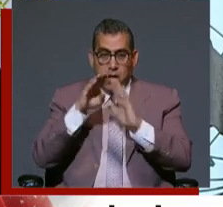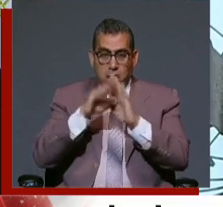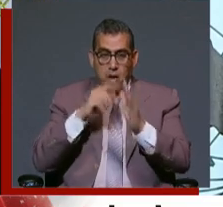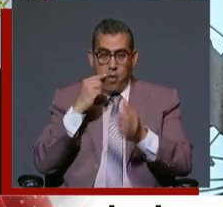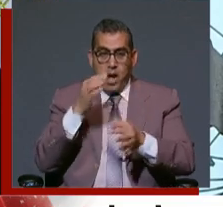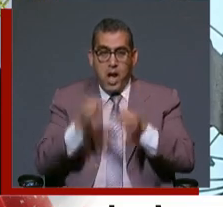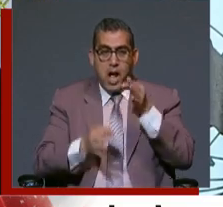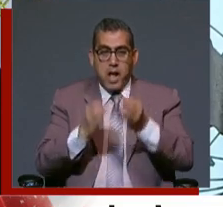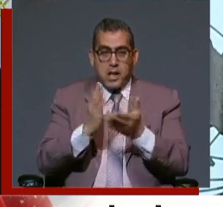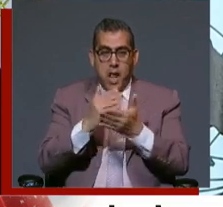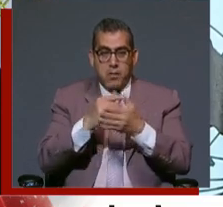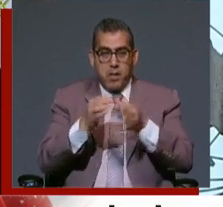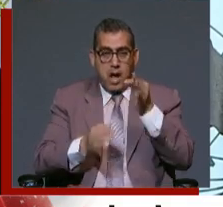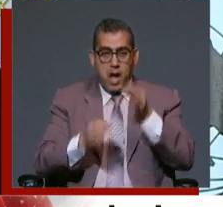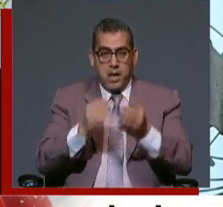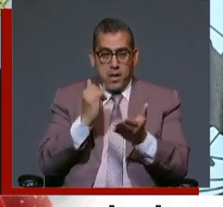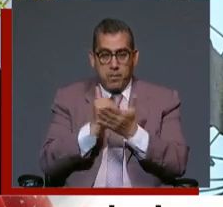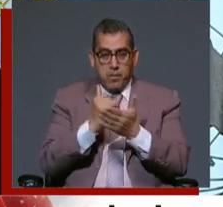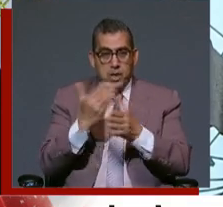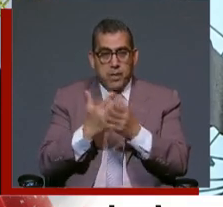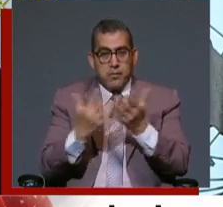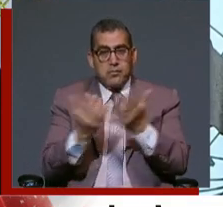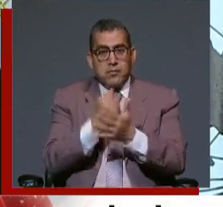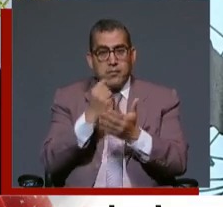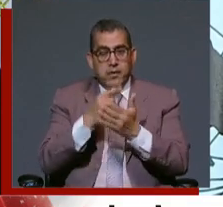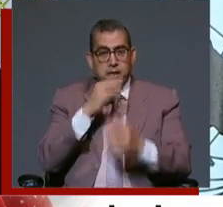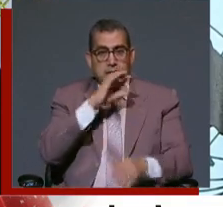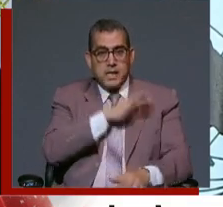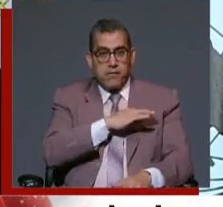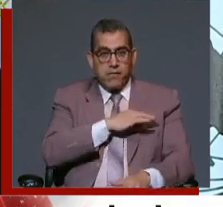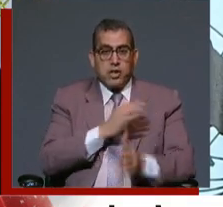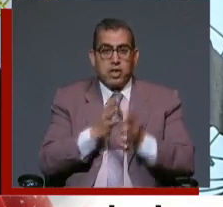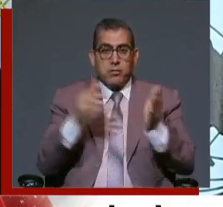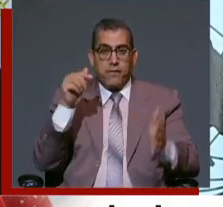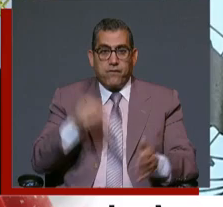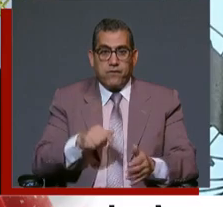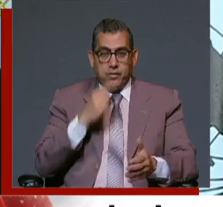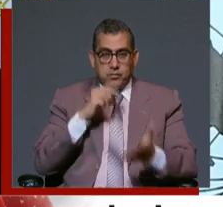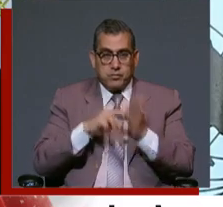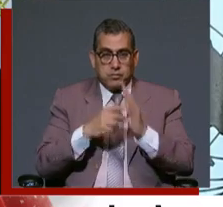عادل ومسؤول حتى نتمكن من الاستفادة القصوى من دعمنا